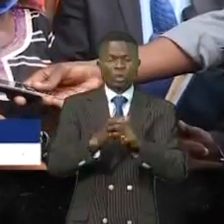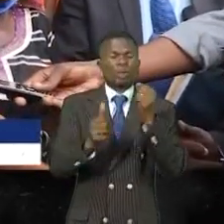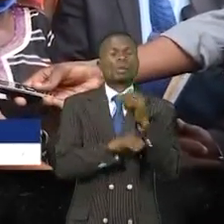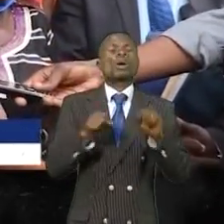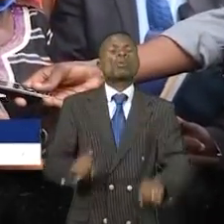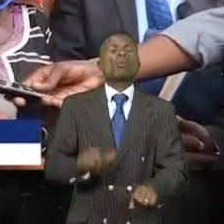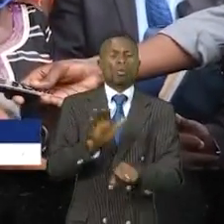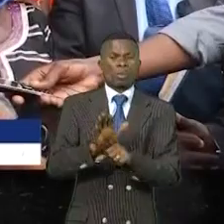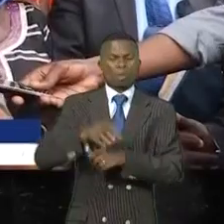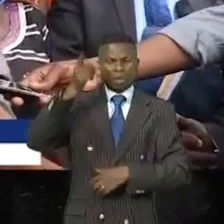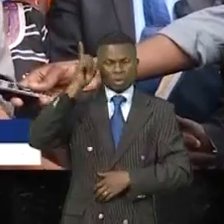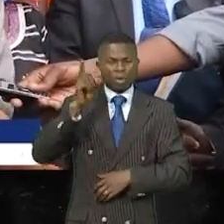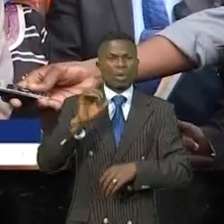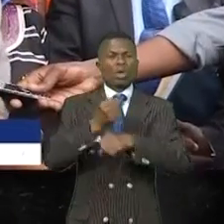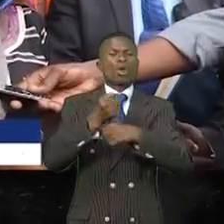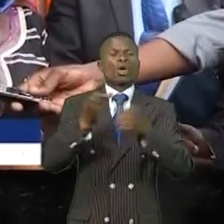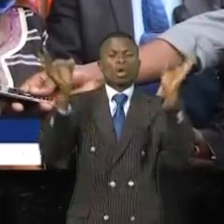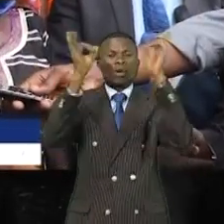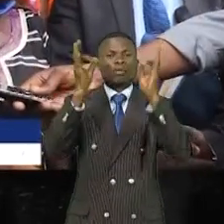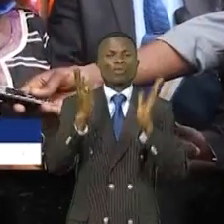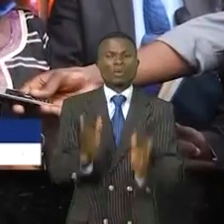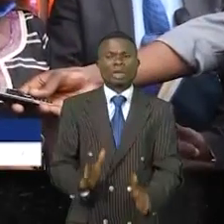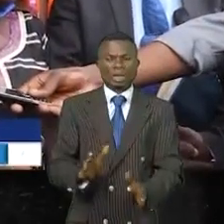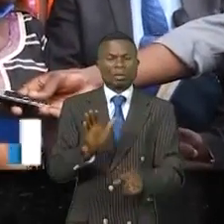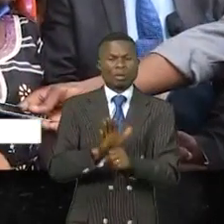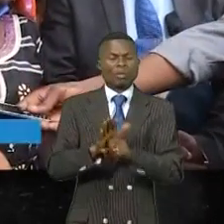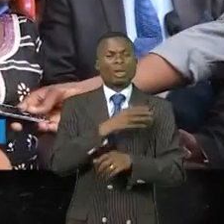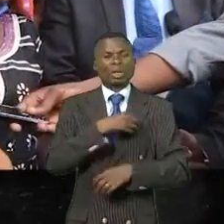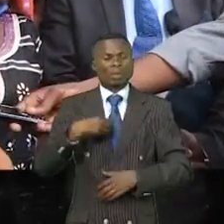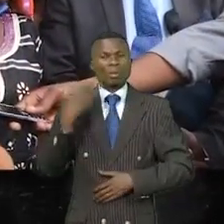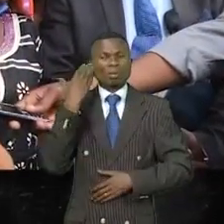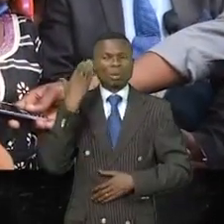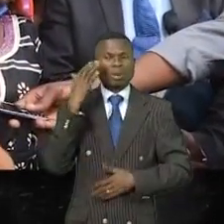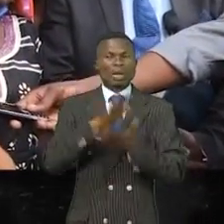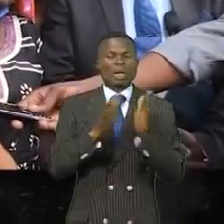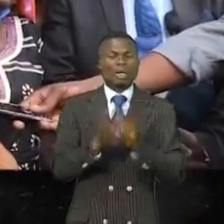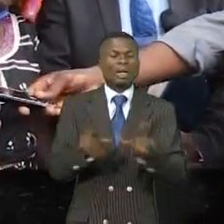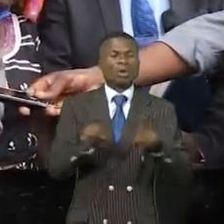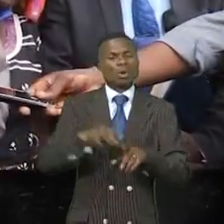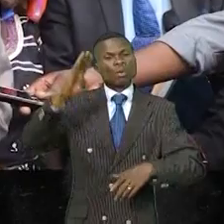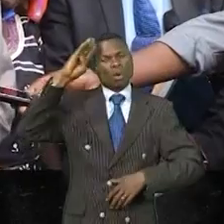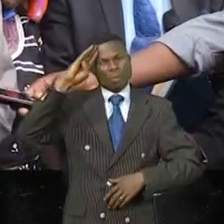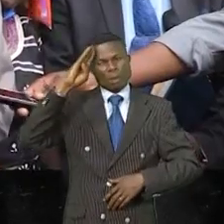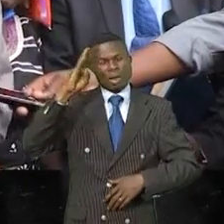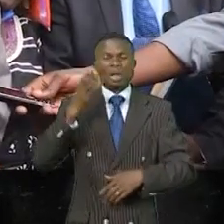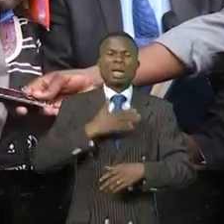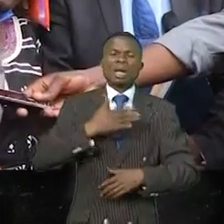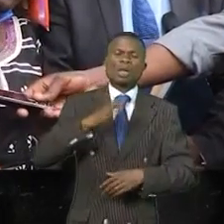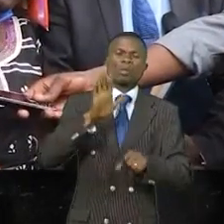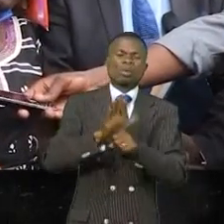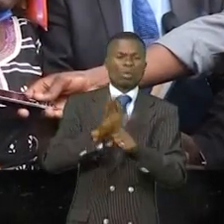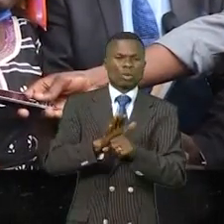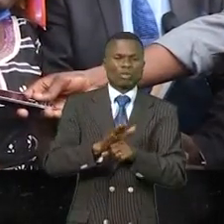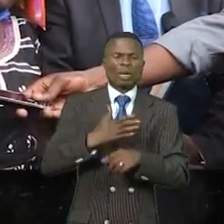Et il y a même des fondatrices, des cofondatrices, des fondateurs, ils sont devenus comme des mendiants. Nous avons tenté à maintes